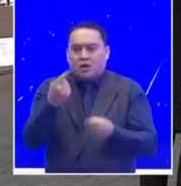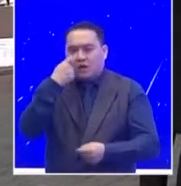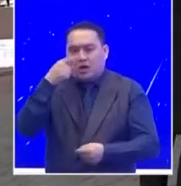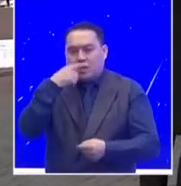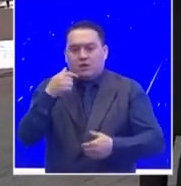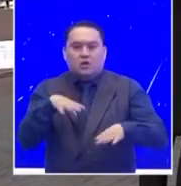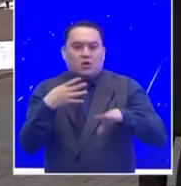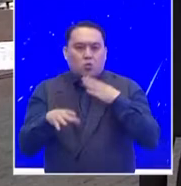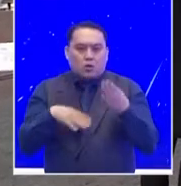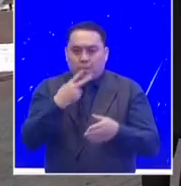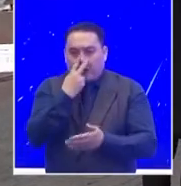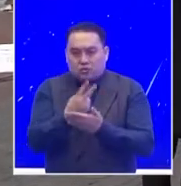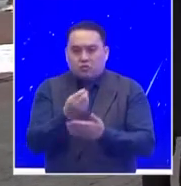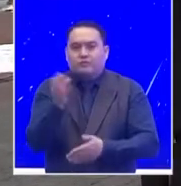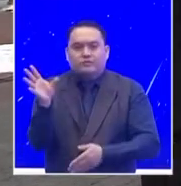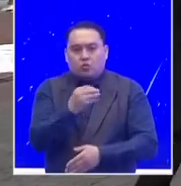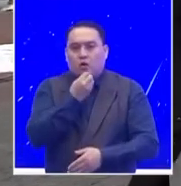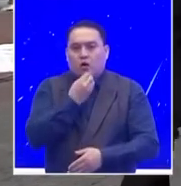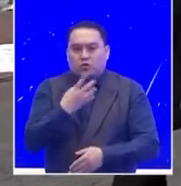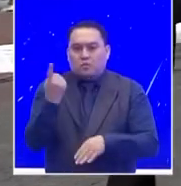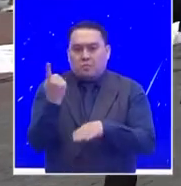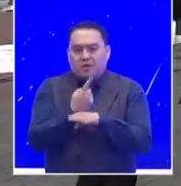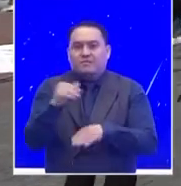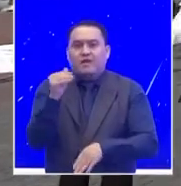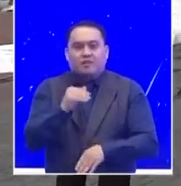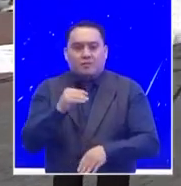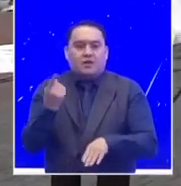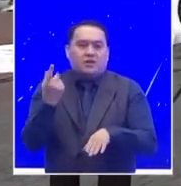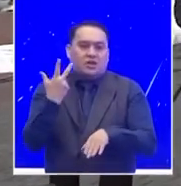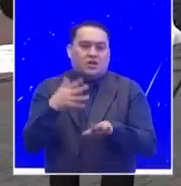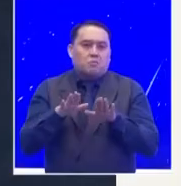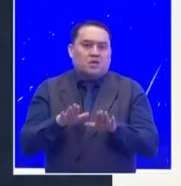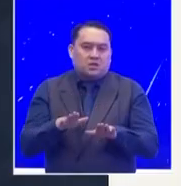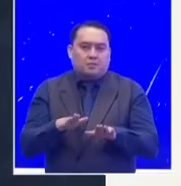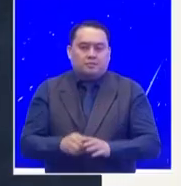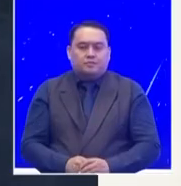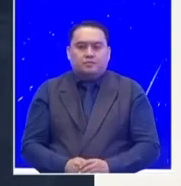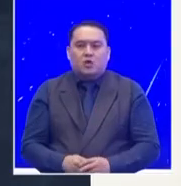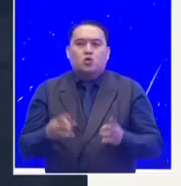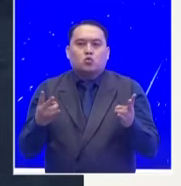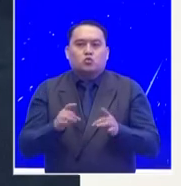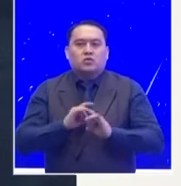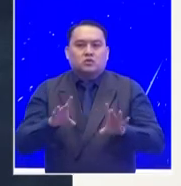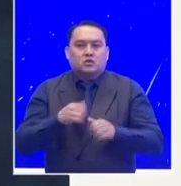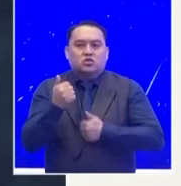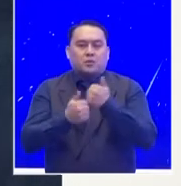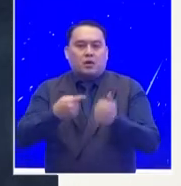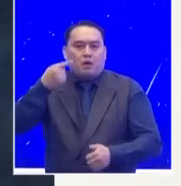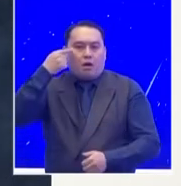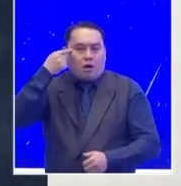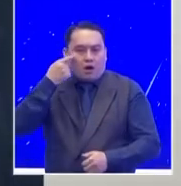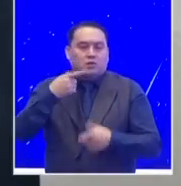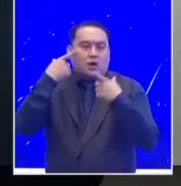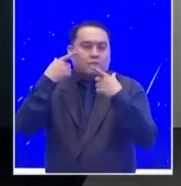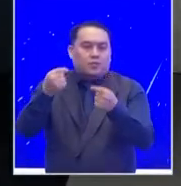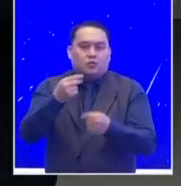Посмотрели трассу. Все было хорошо. И 1 февраля в эстафете мы заняли третье место. Следует отметить, после чемпионата Азии спортсмены сразу